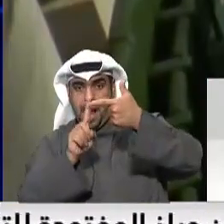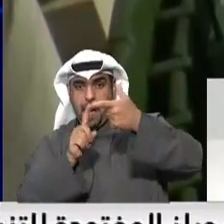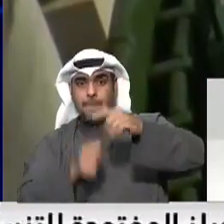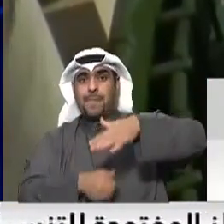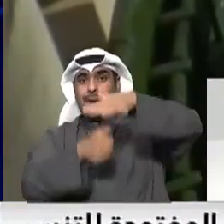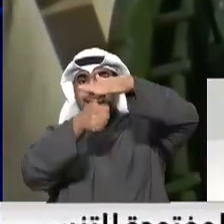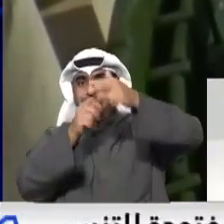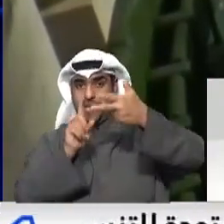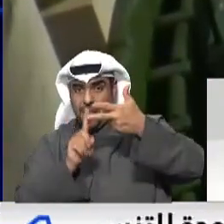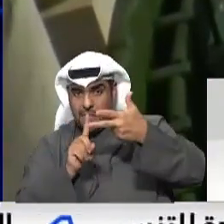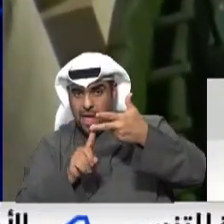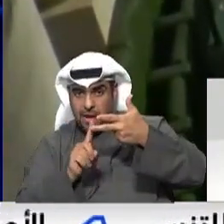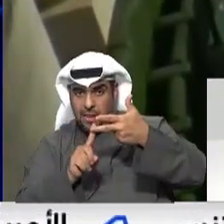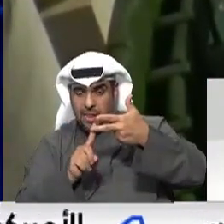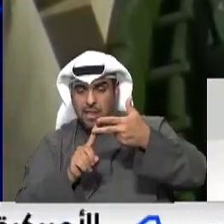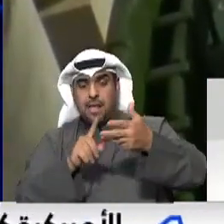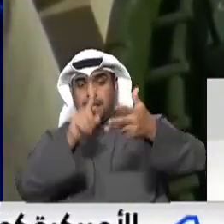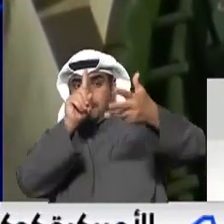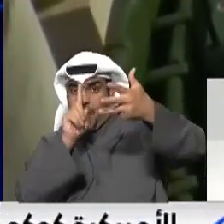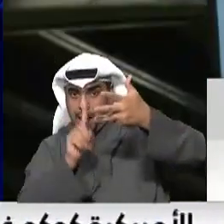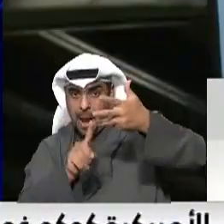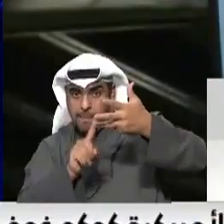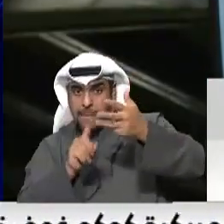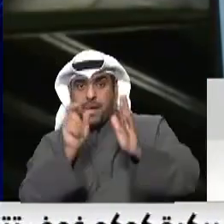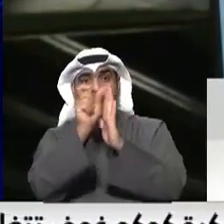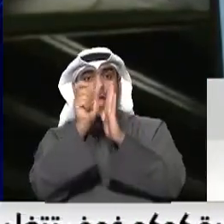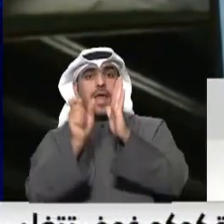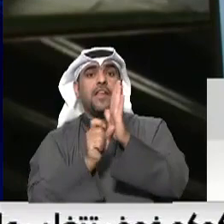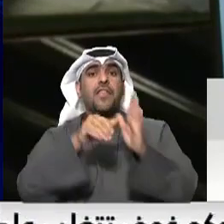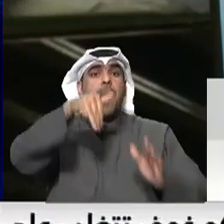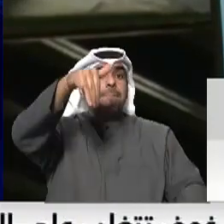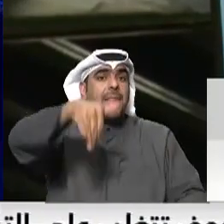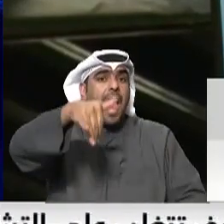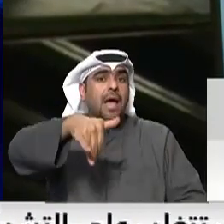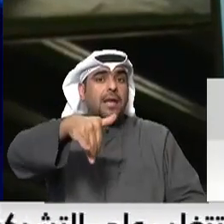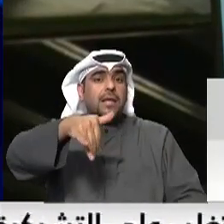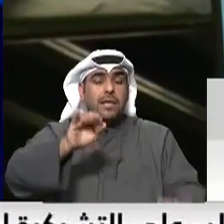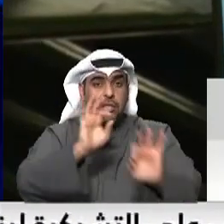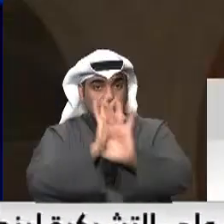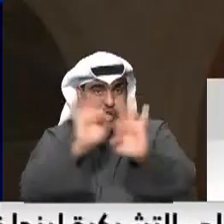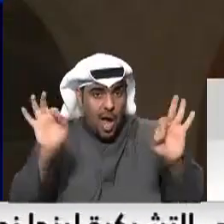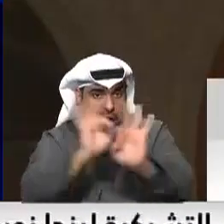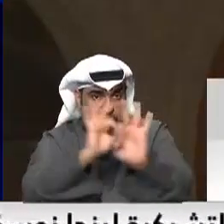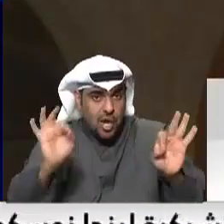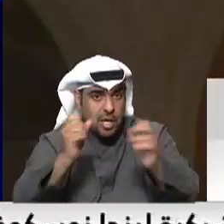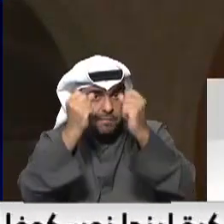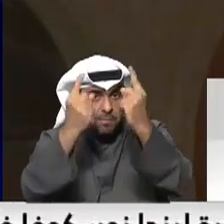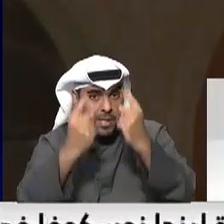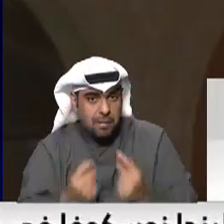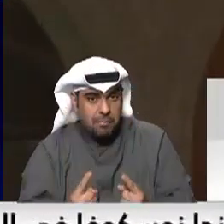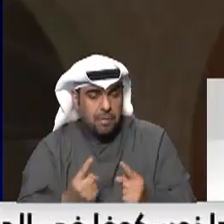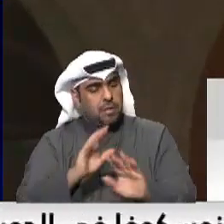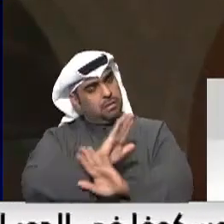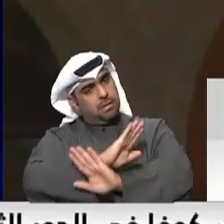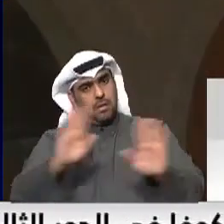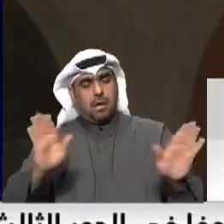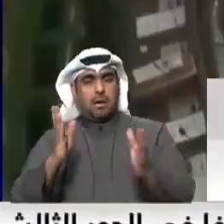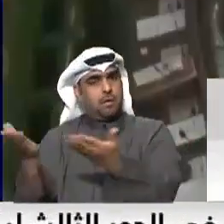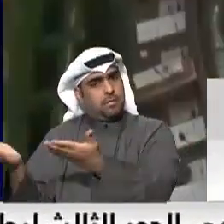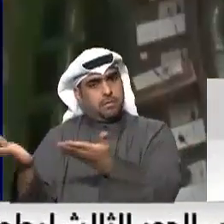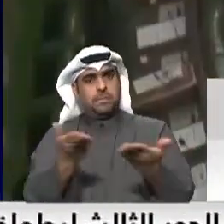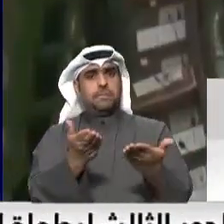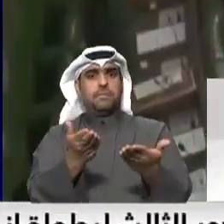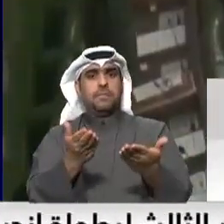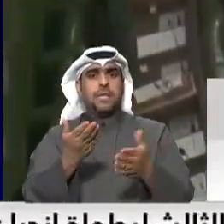وجه. وهناك مسألة طرحت بقوة هي مسألة الكتل البرلمانية